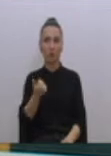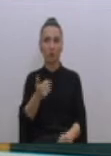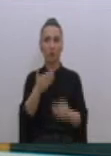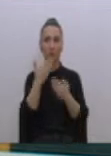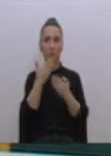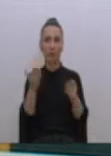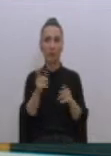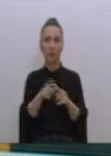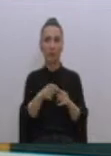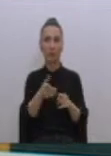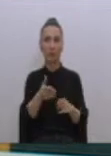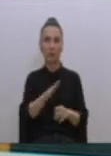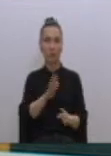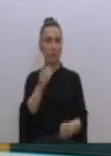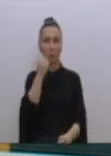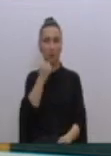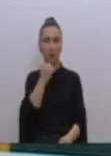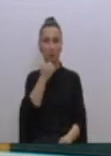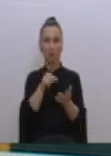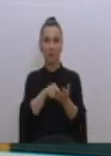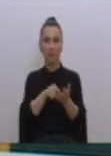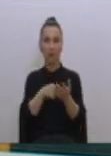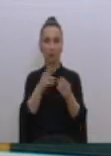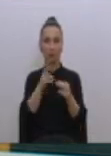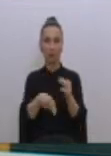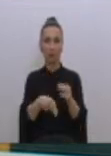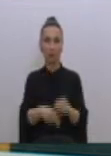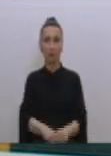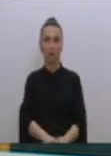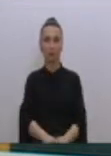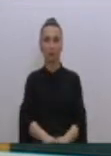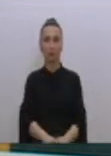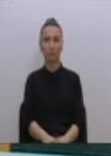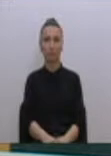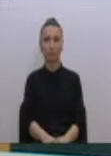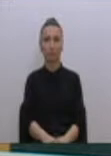სიტყვა თუ გსურთ? არა, მადლობა. მადლობთ, საკითხი განხილეთ.